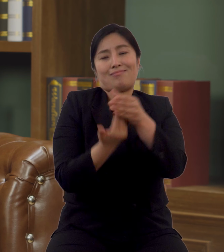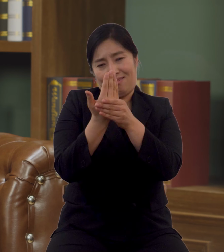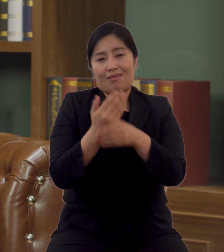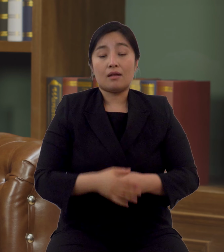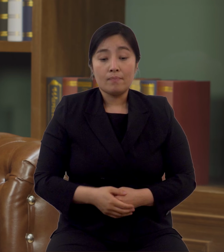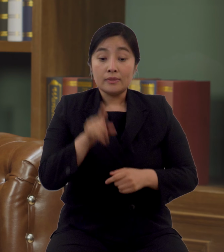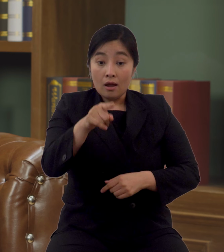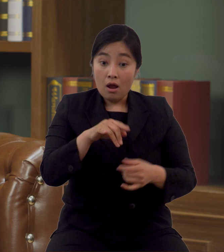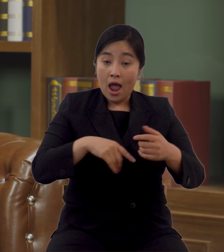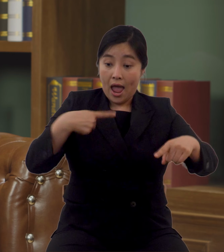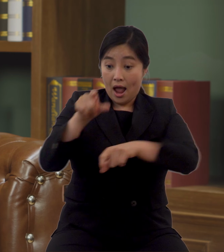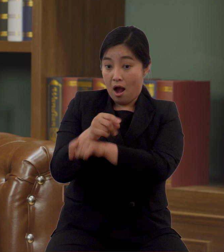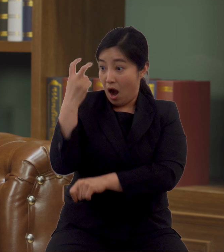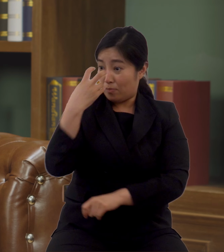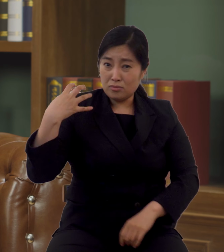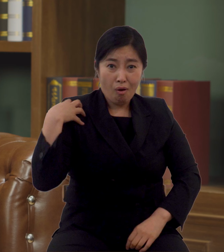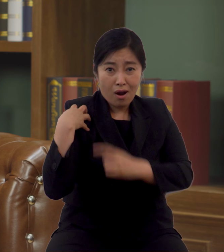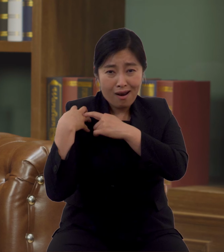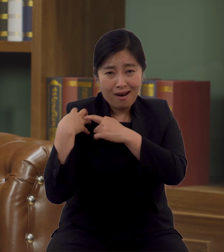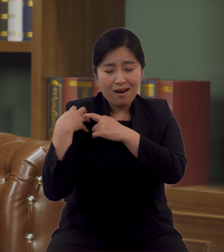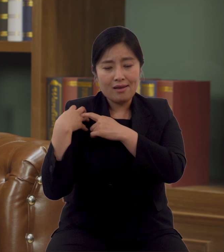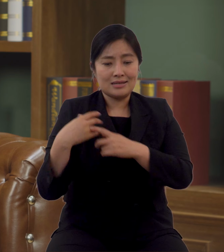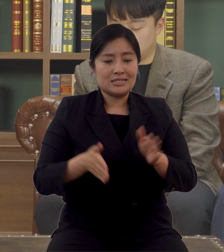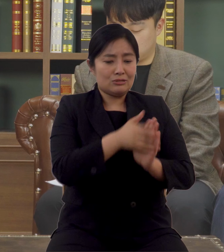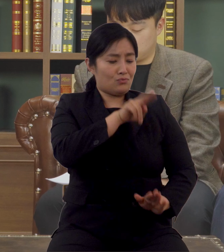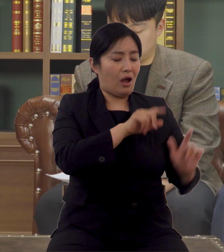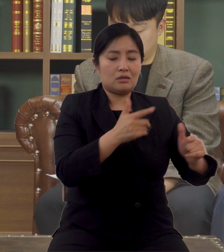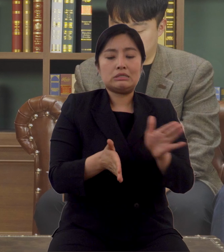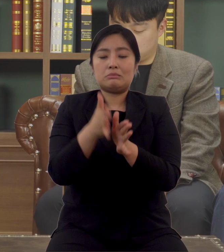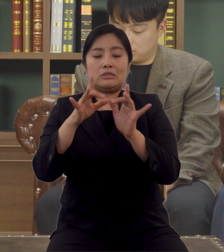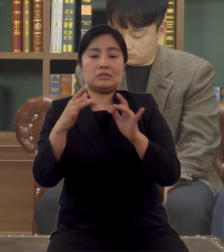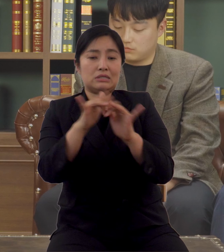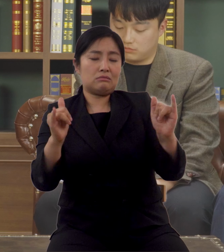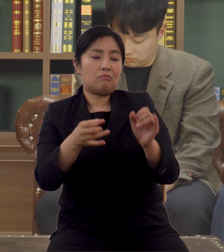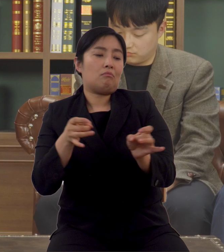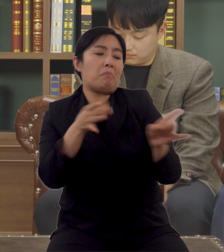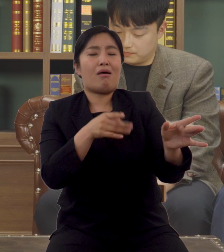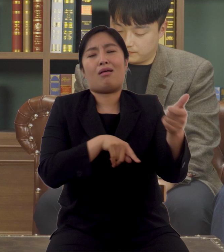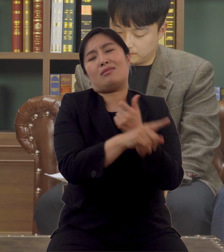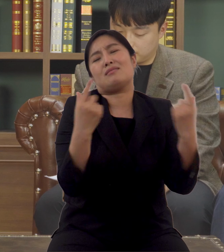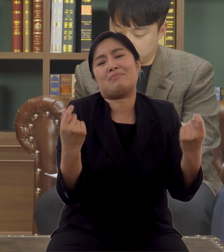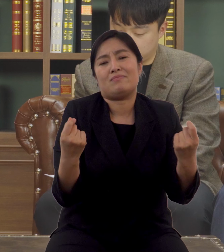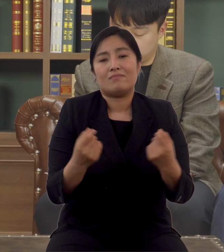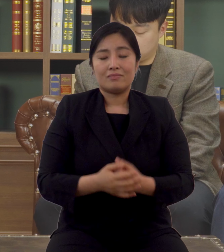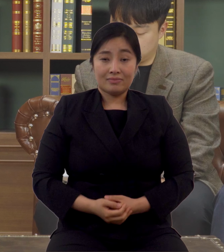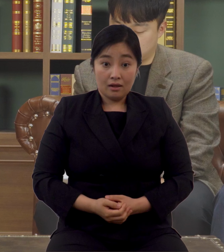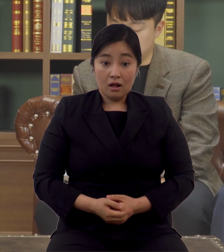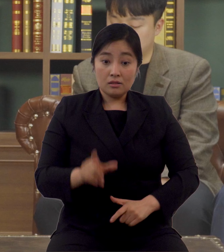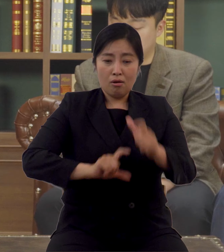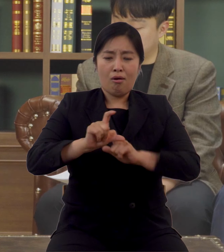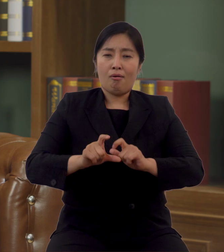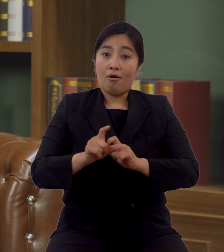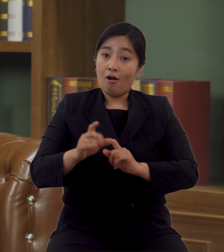또 되어버린 것 같습니다. 이건 어찌 보면 행정감시의 역할을 의회가 아니라 시민에게 다시 요구하게 되는 모양새이기도